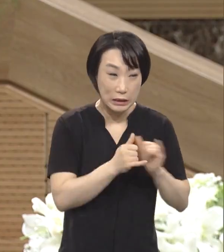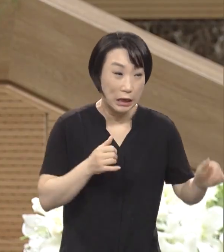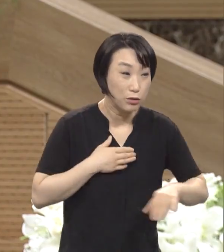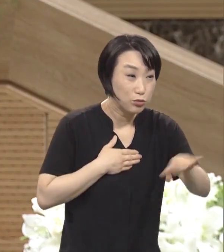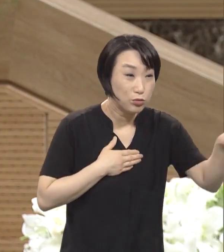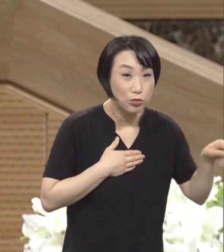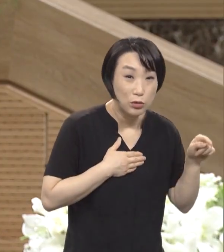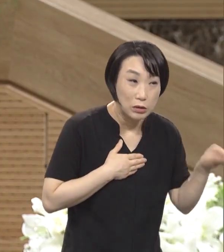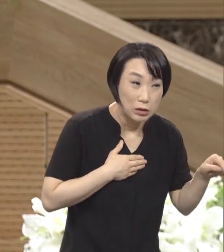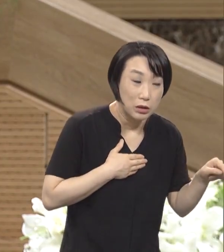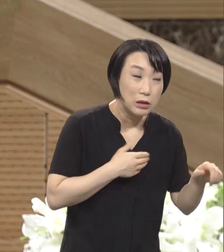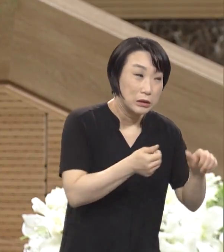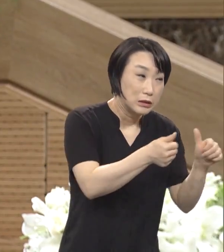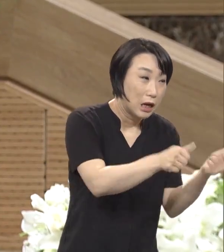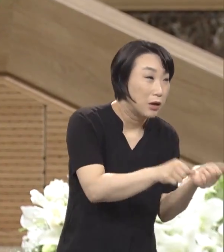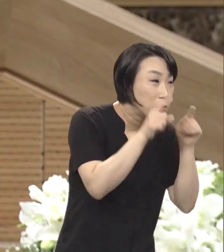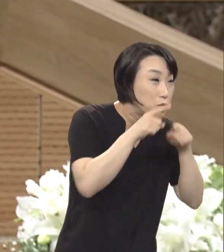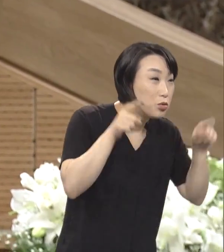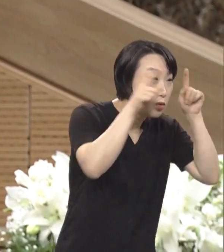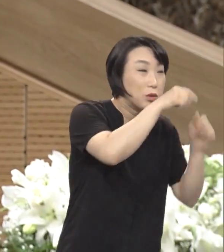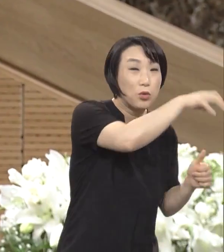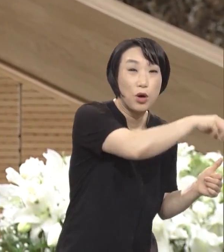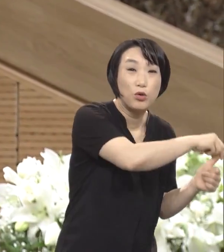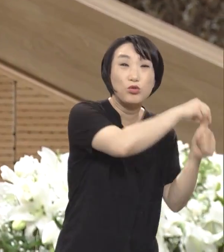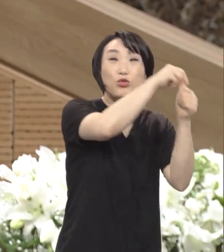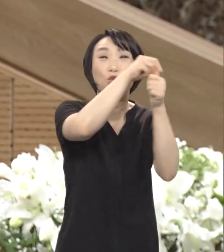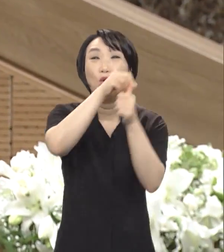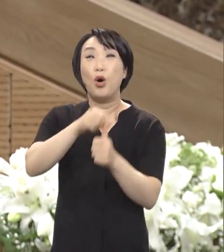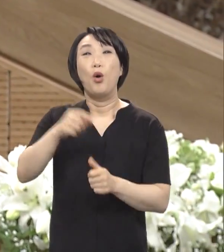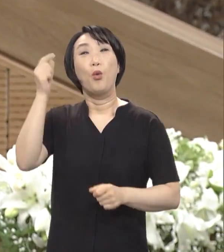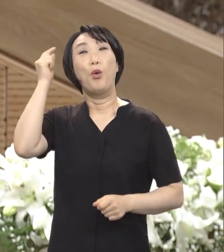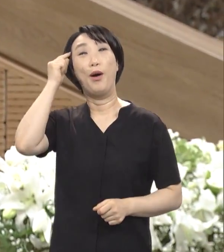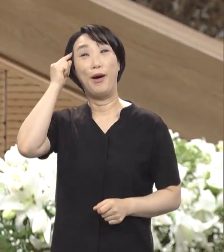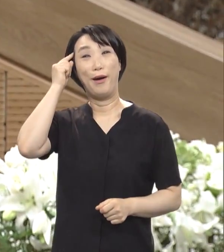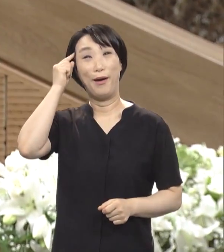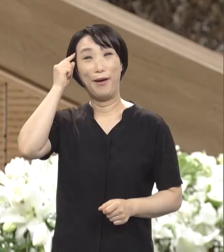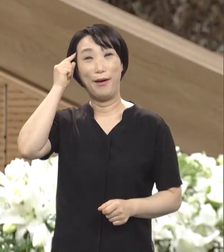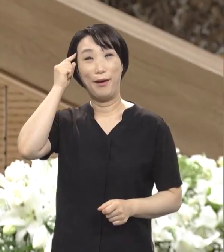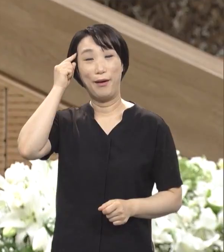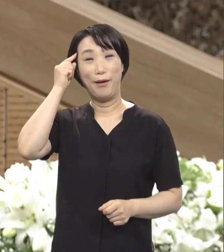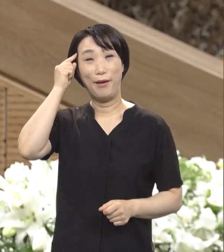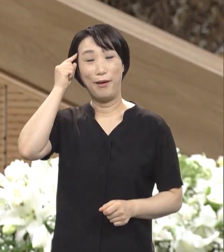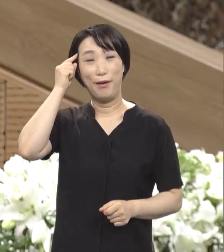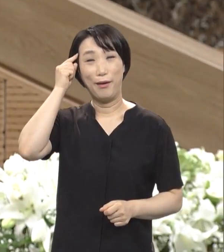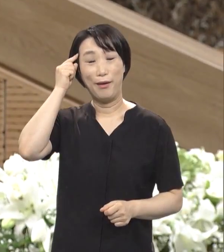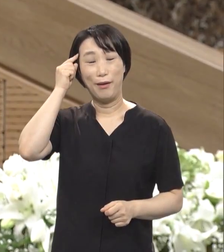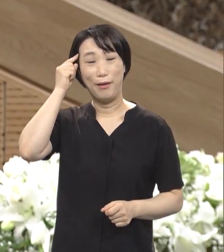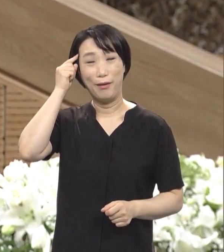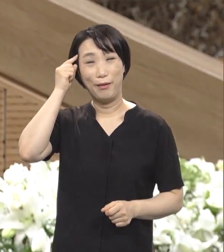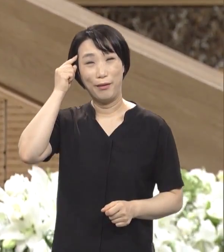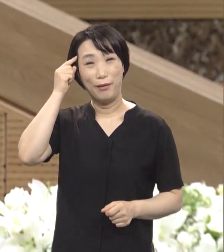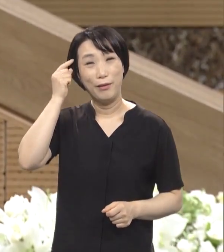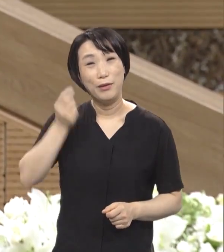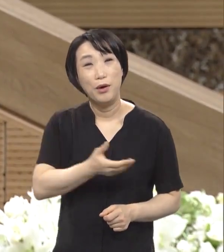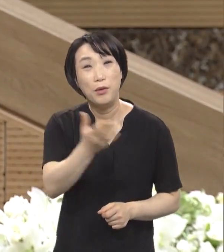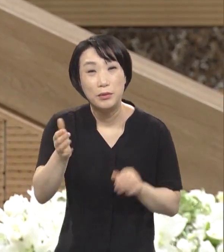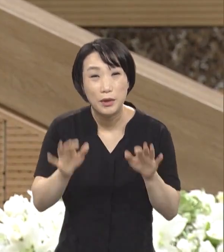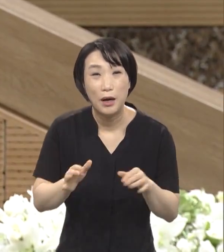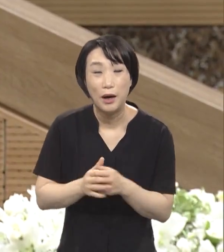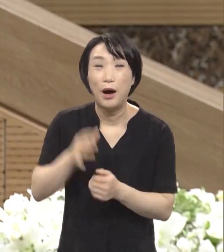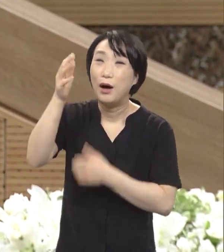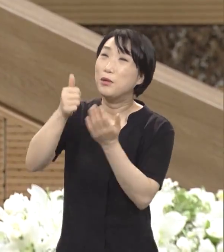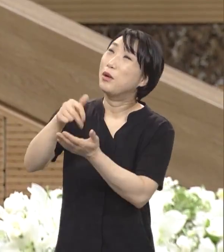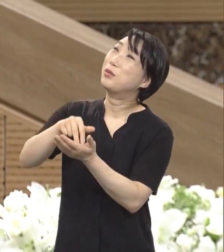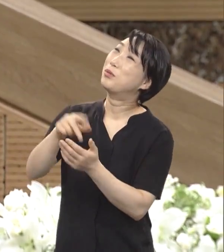인간을 사망과 지옥에서 구원해야 되는가 라고 할 때 하나님은